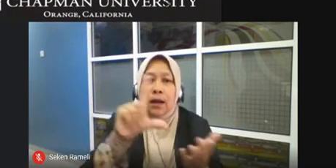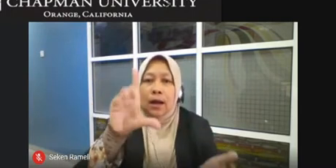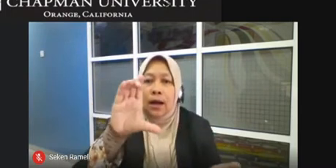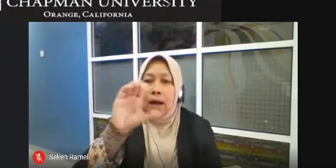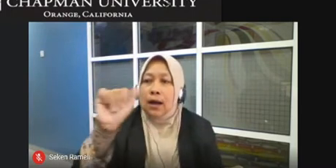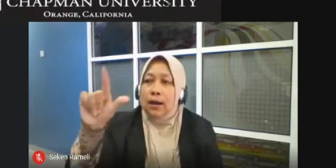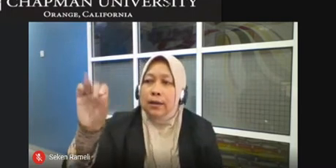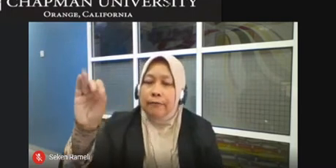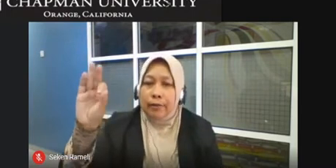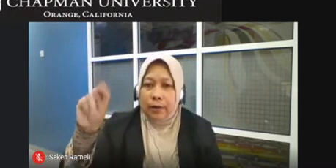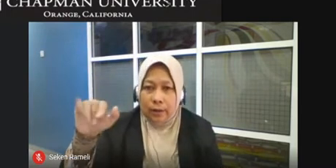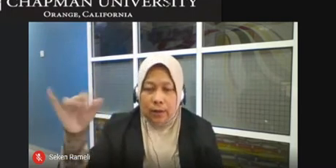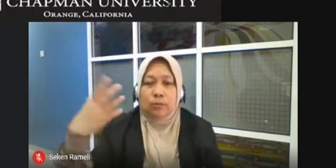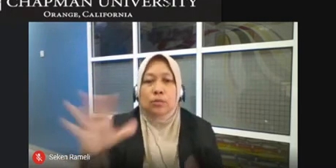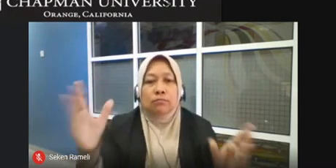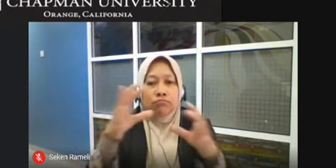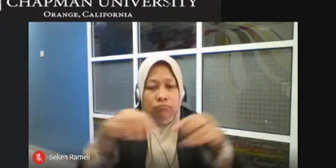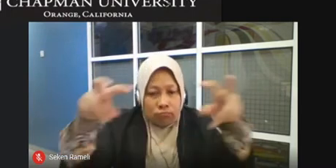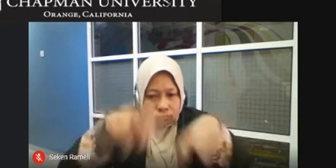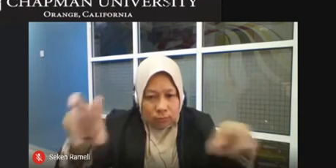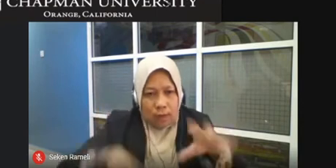dia tunjukkan